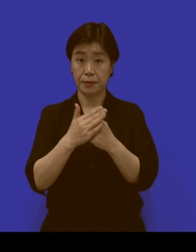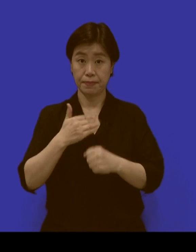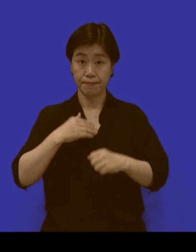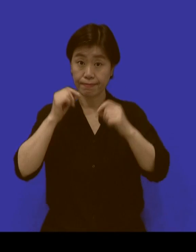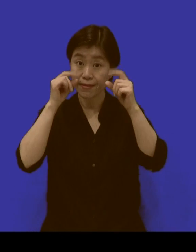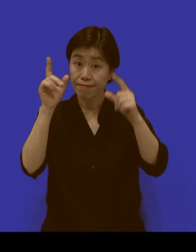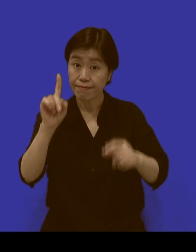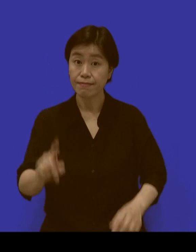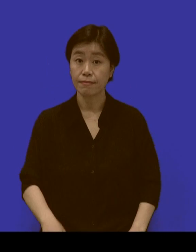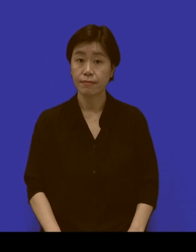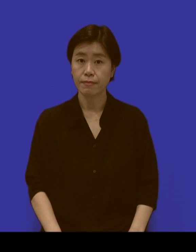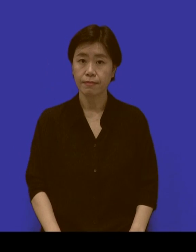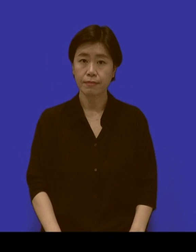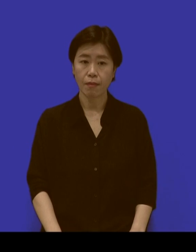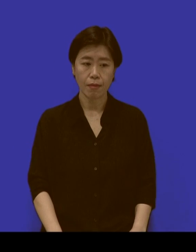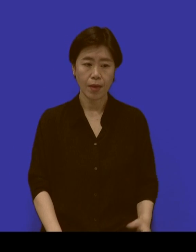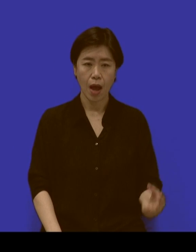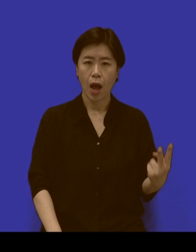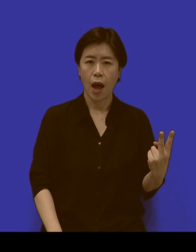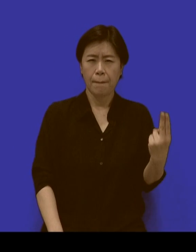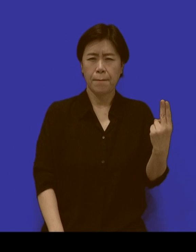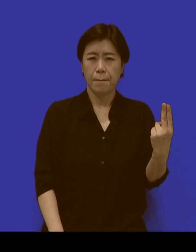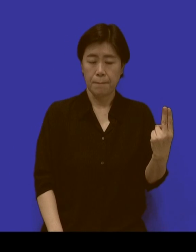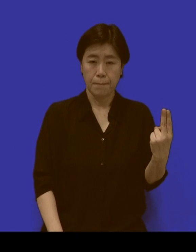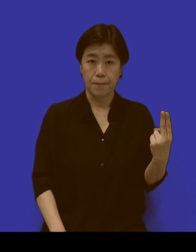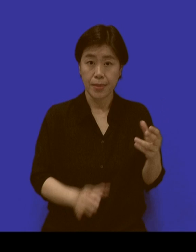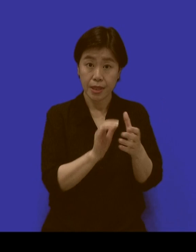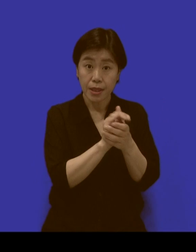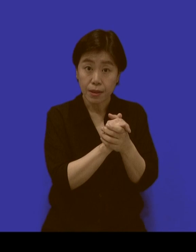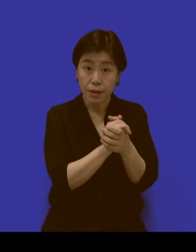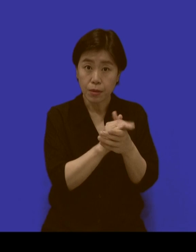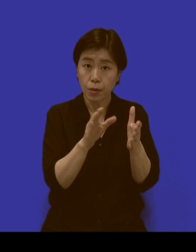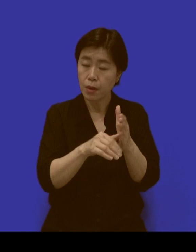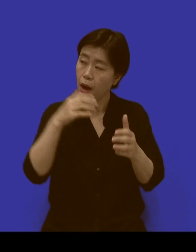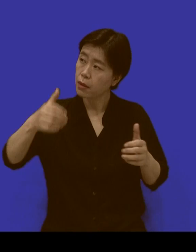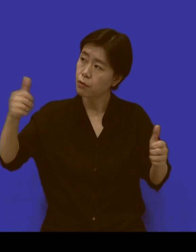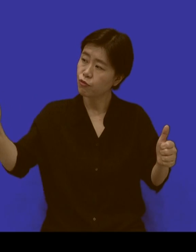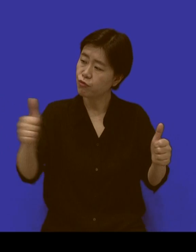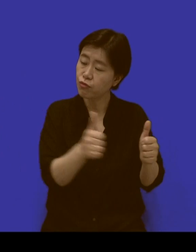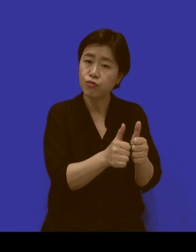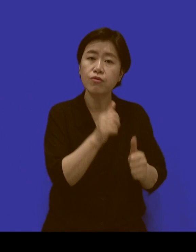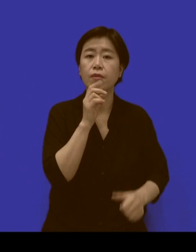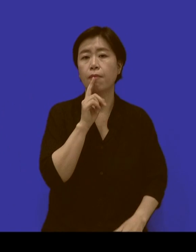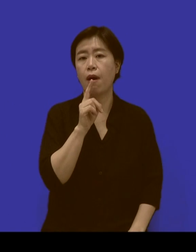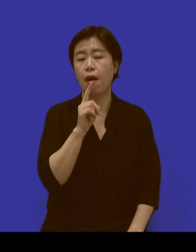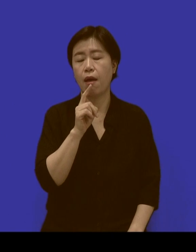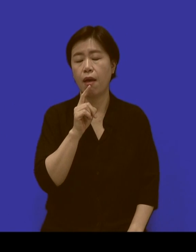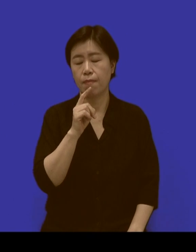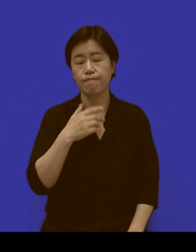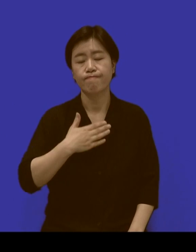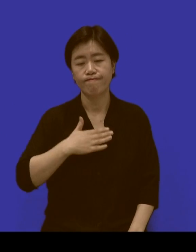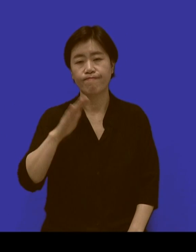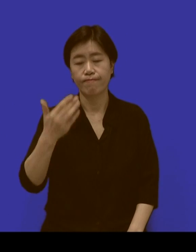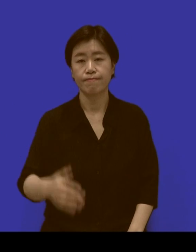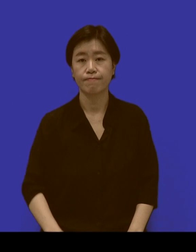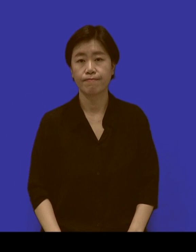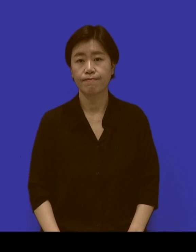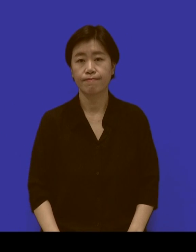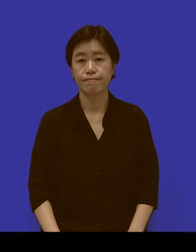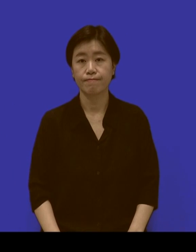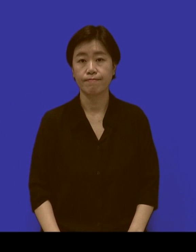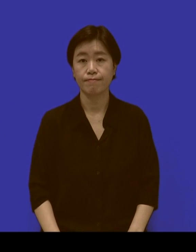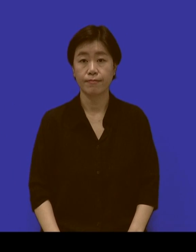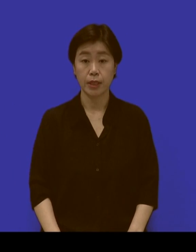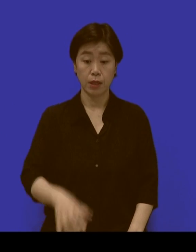깨달았어요. 같이 기도하는 두세 사람이 모인 곳에 나도 함께 한다는 말이 있잖아요. 그래서 기도도 같이 하는 그곳에